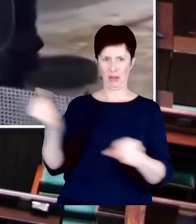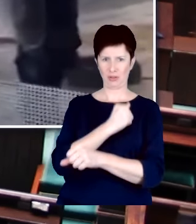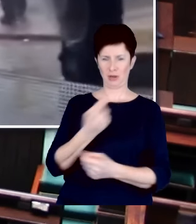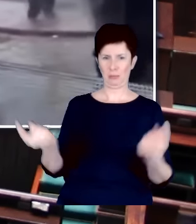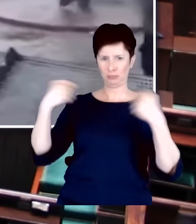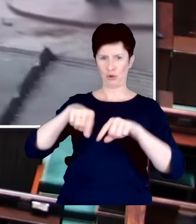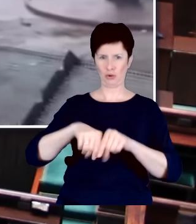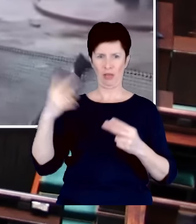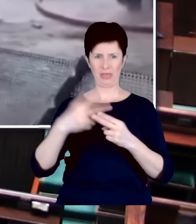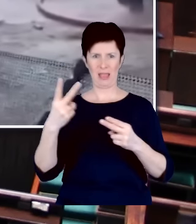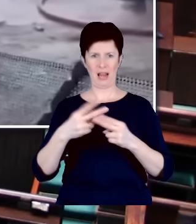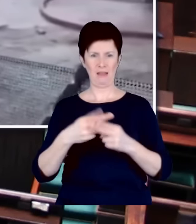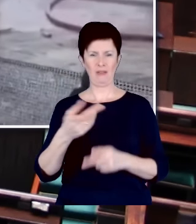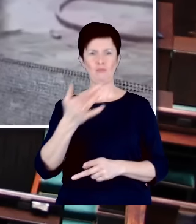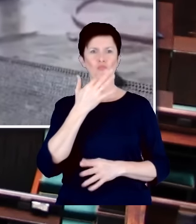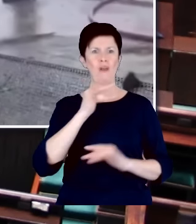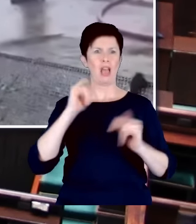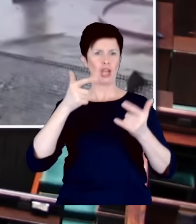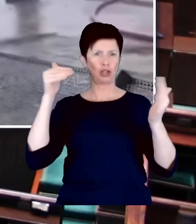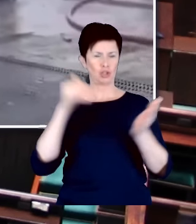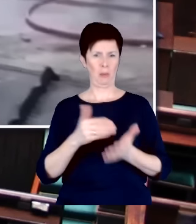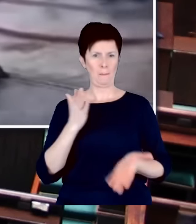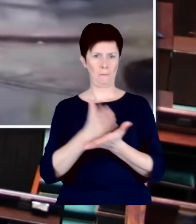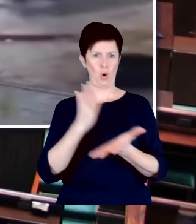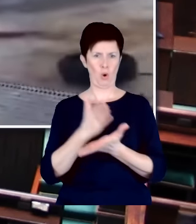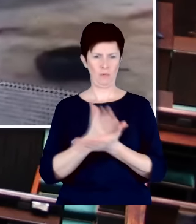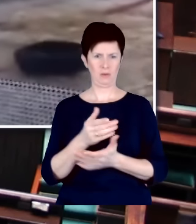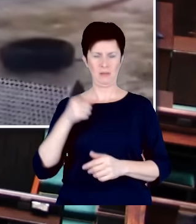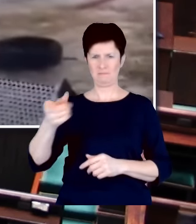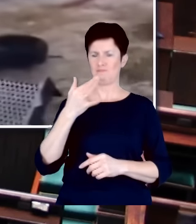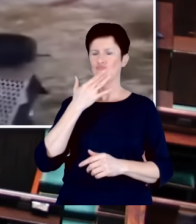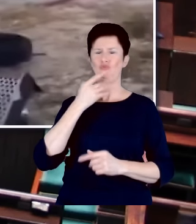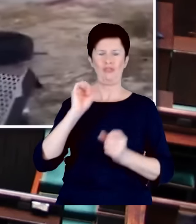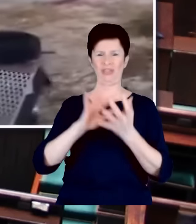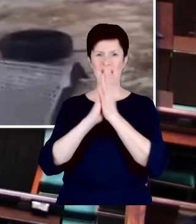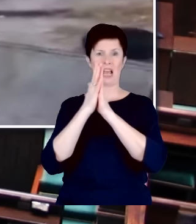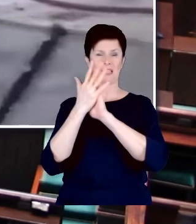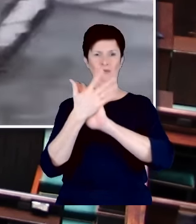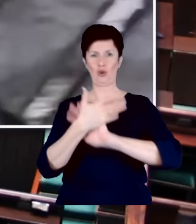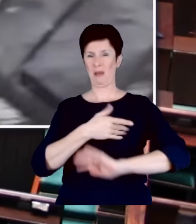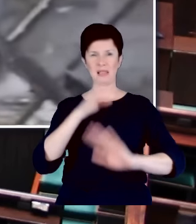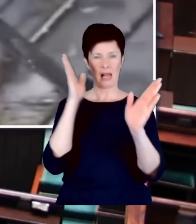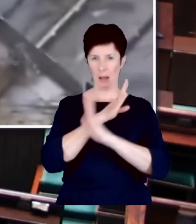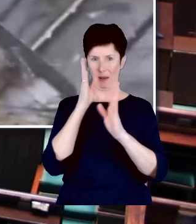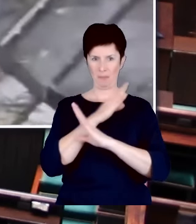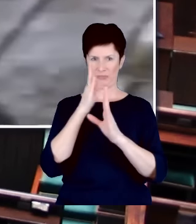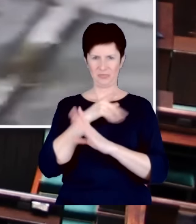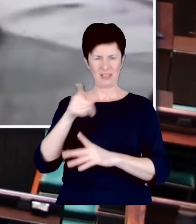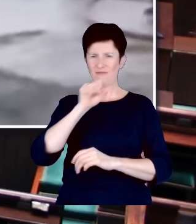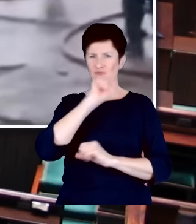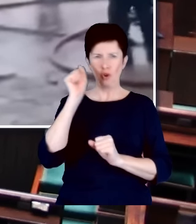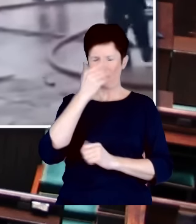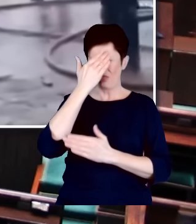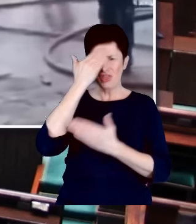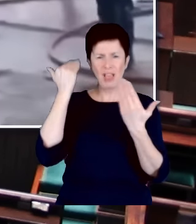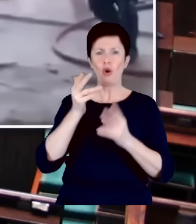jak trzeba pomóc rolnikom. I mówi pan o jakiejś transformacji klimatycznej, nie mając zielonego pojęcia o tym, kto jest